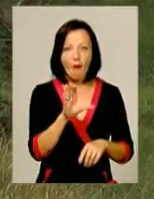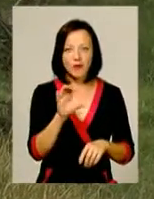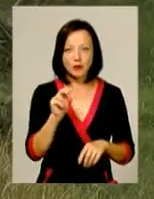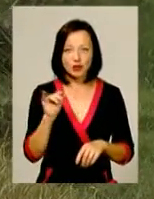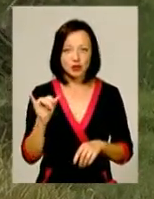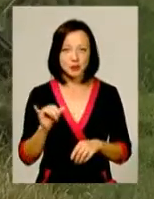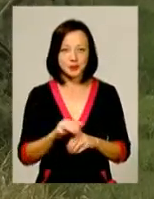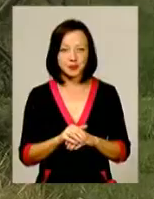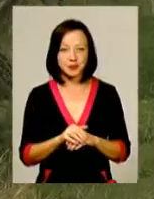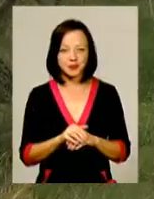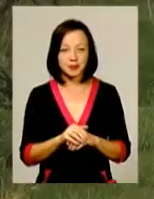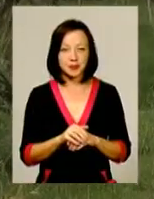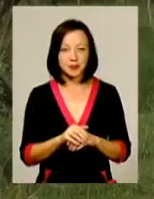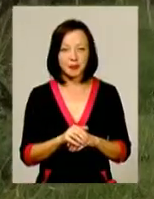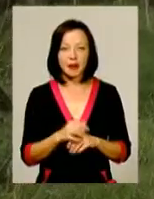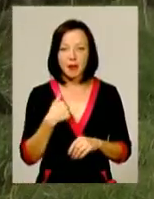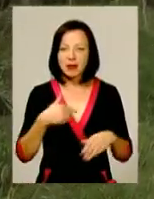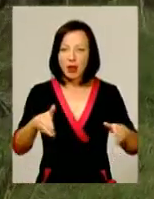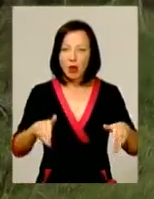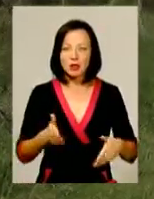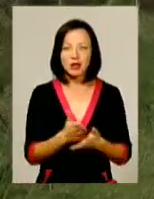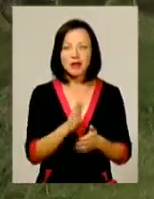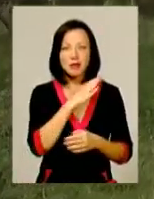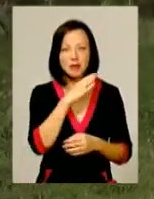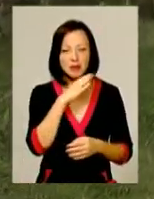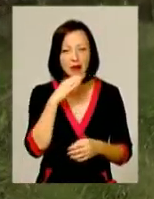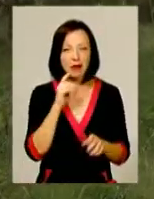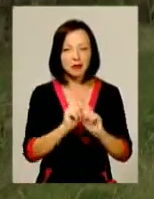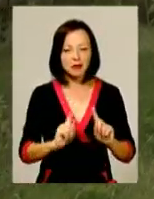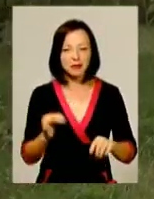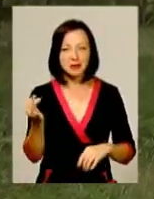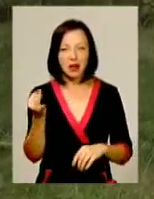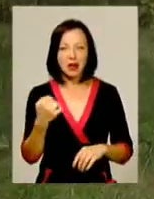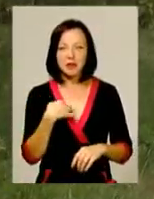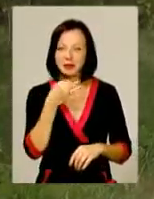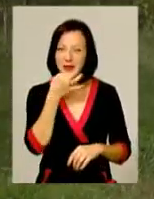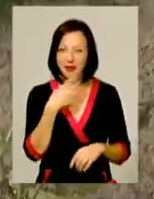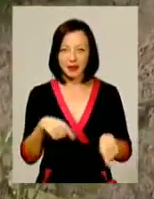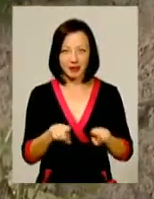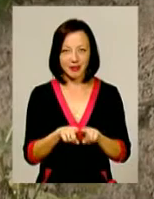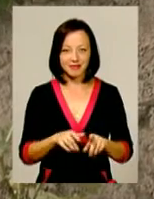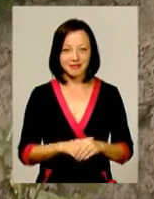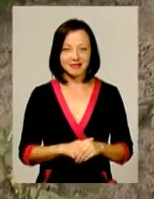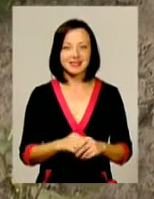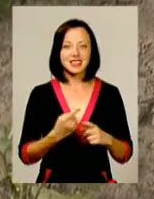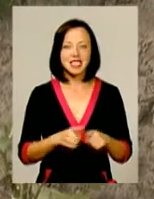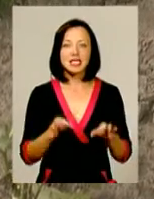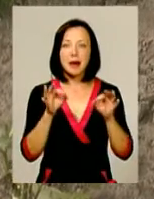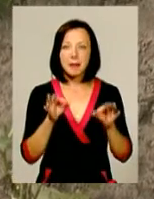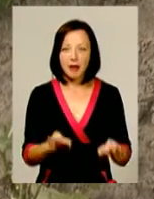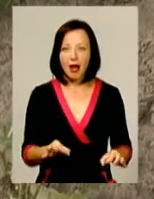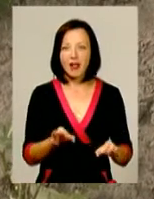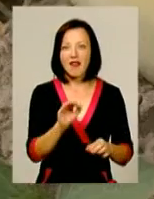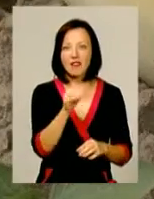є інтересного, і я люблю, ну, все таке інтересне. І це правда. Крім